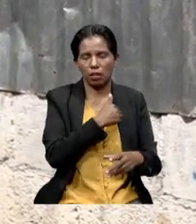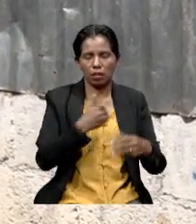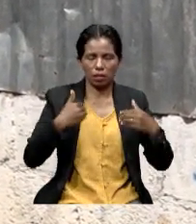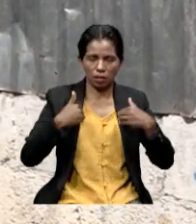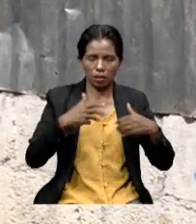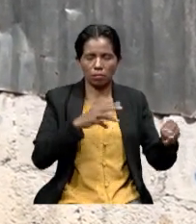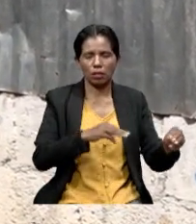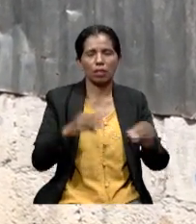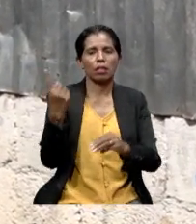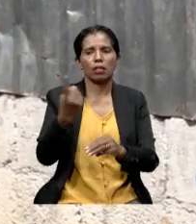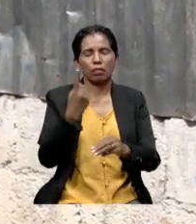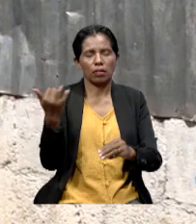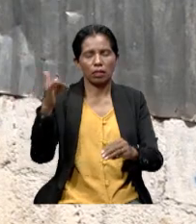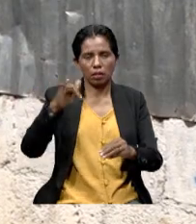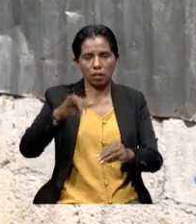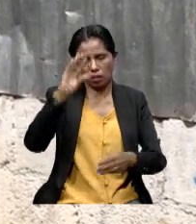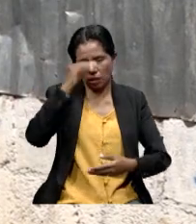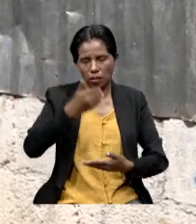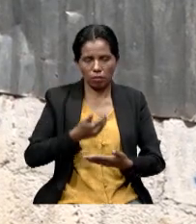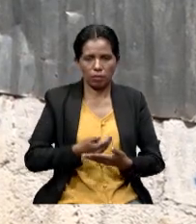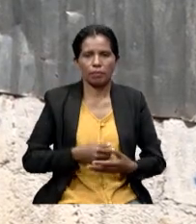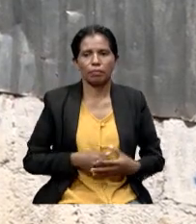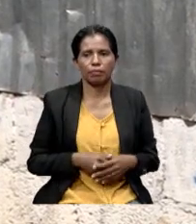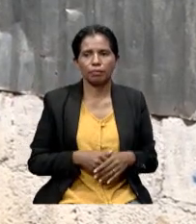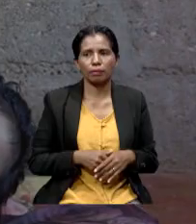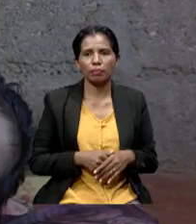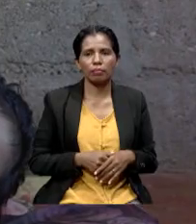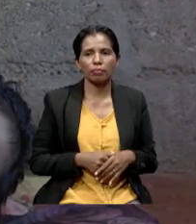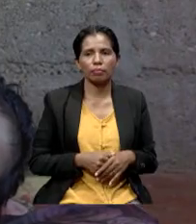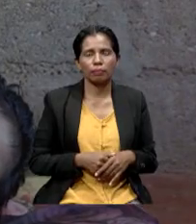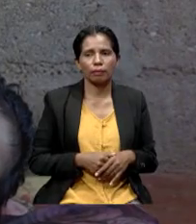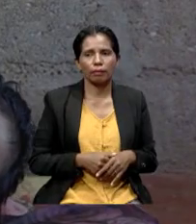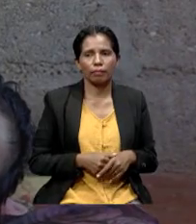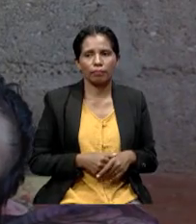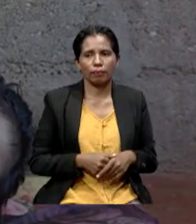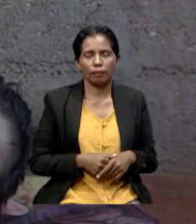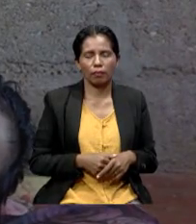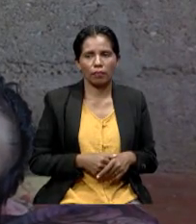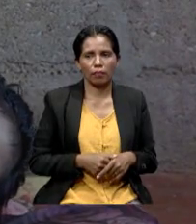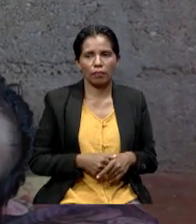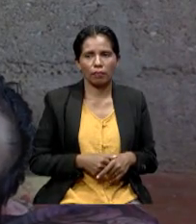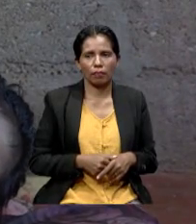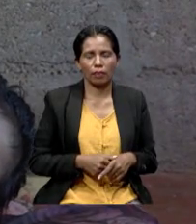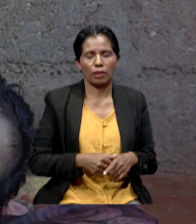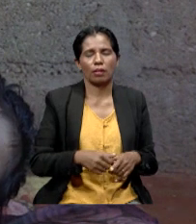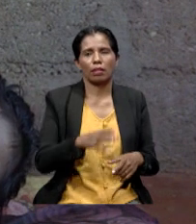mudansa nafating basirannya oang. Tapi mana ida naraman meri